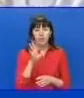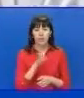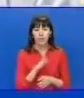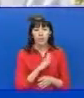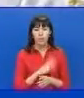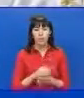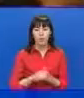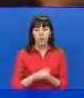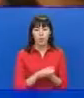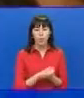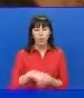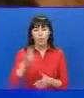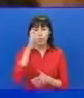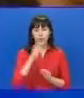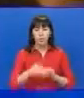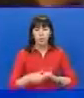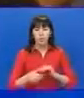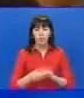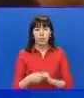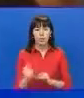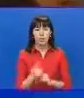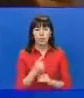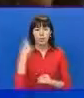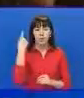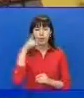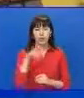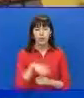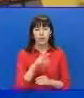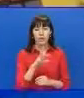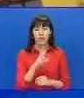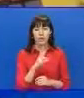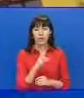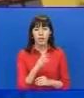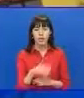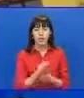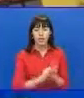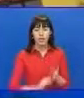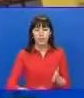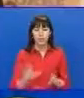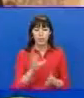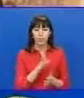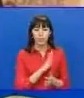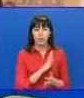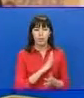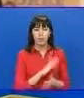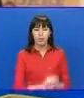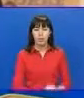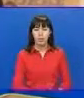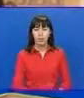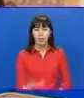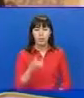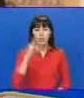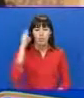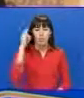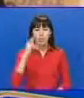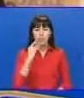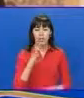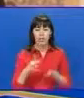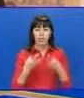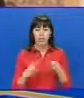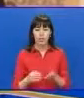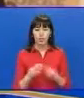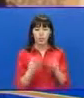Бауырлас мемлекеттерді бірлікке шақыратын туындыны ақын Түркия елінде жүріп жазып шыққан. Мен барша қазақстандықтарды тәуелсіздік